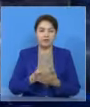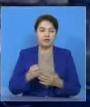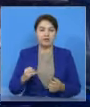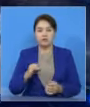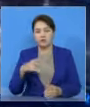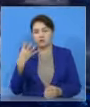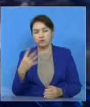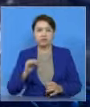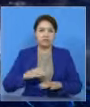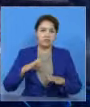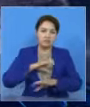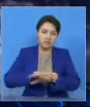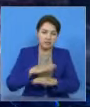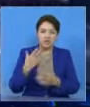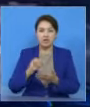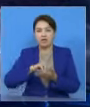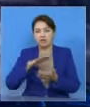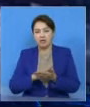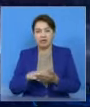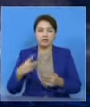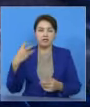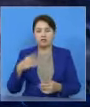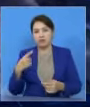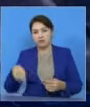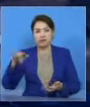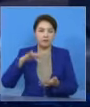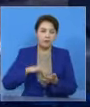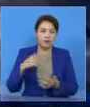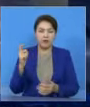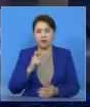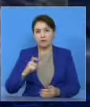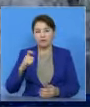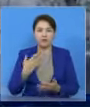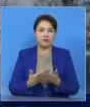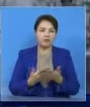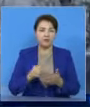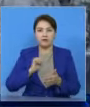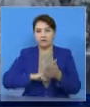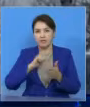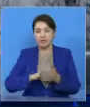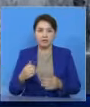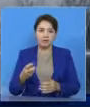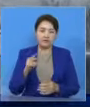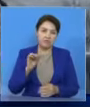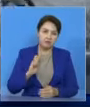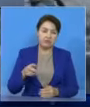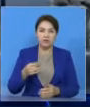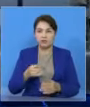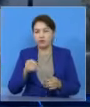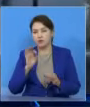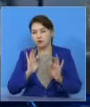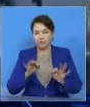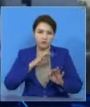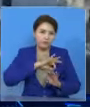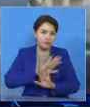4 жағдайы тіркелді. Біреуі қалада, қалғаны Хромтау мен Қобда аудандарында. Негізгі себептері пеш пен газ қазандығын дұрыс